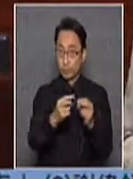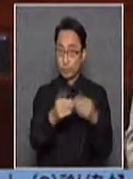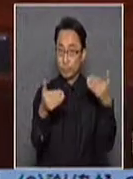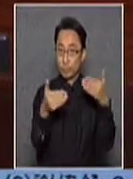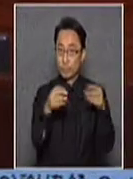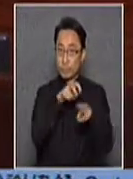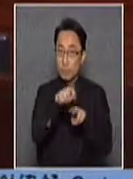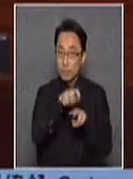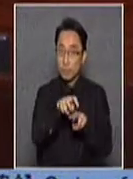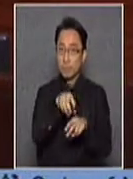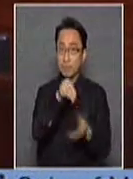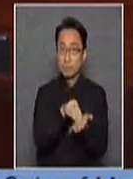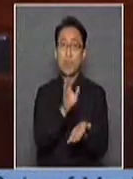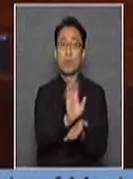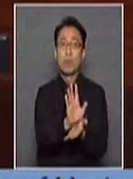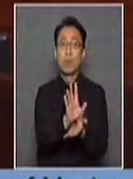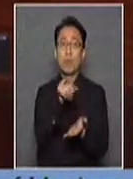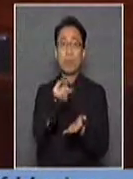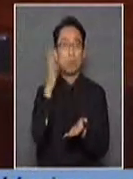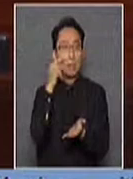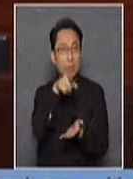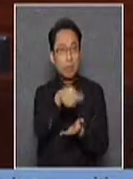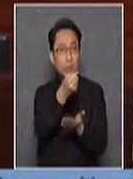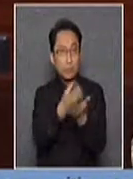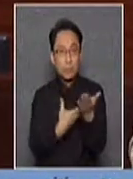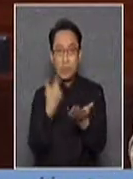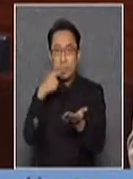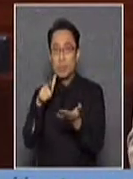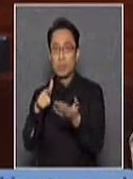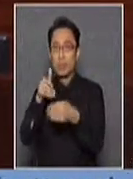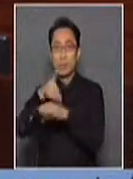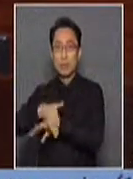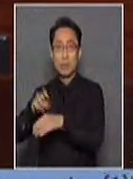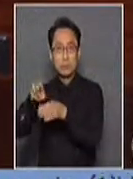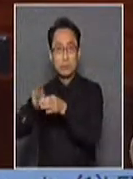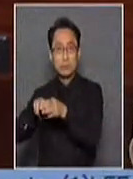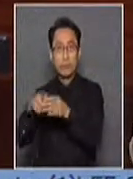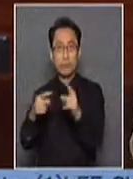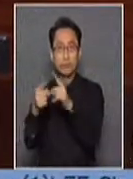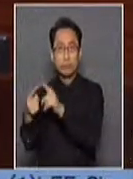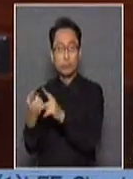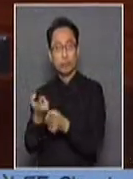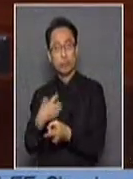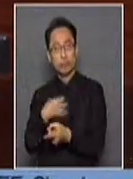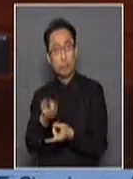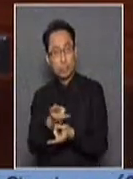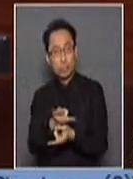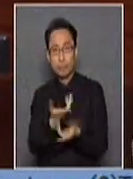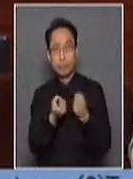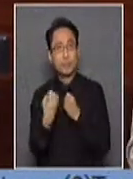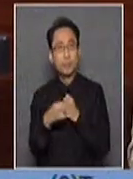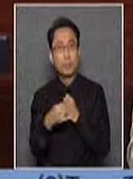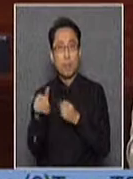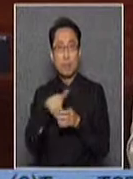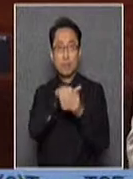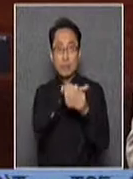咧，你一聽落去咧，站喺新界西嘅民意代表咧，係絕對唔能夠接受嘅。佢每次嚟申請錢，